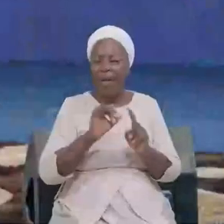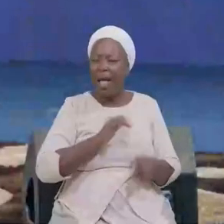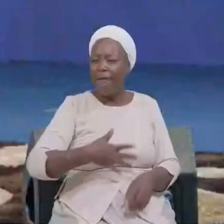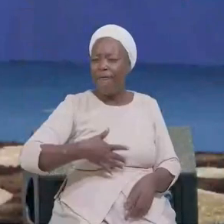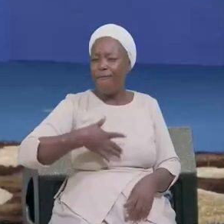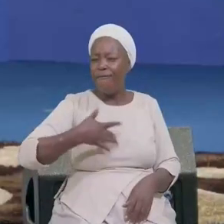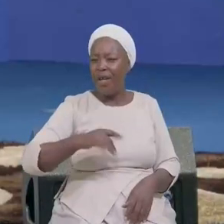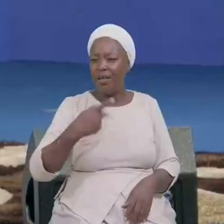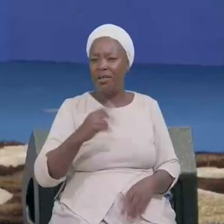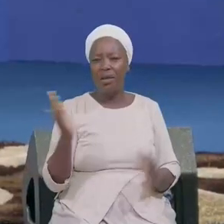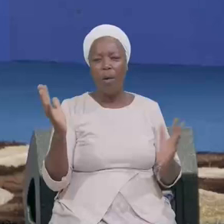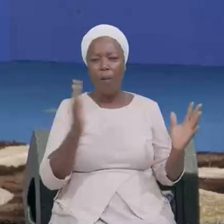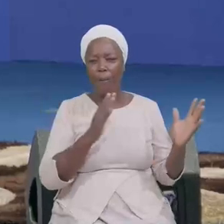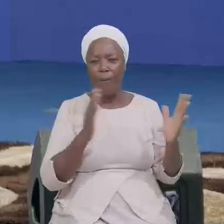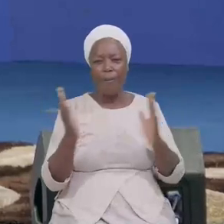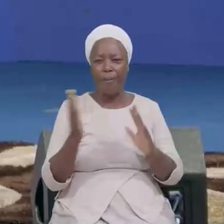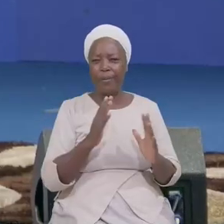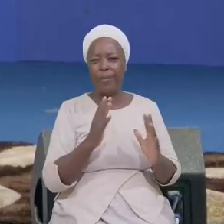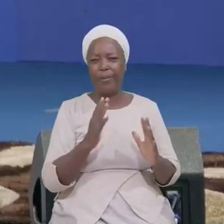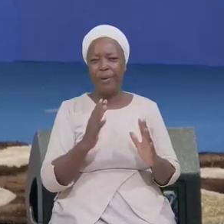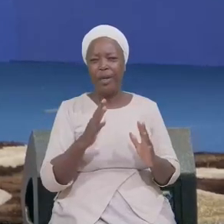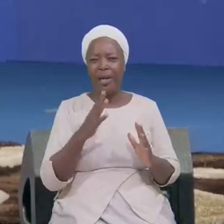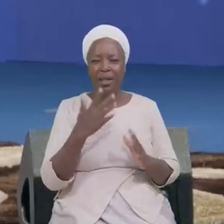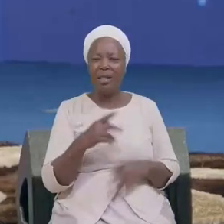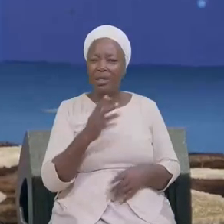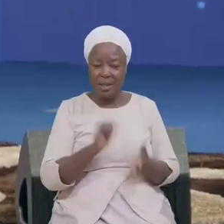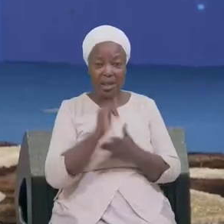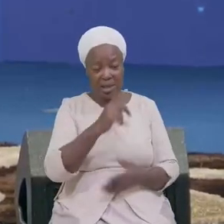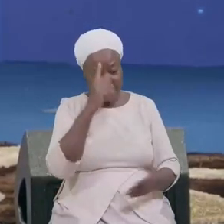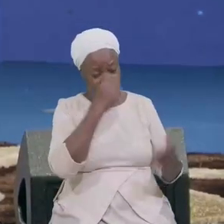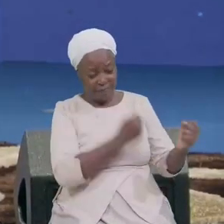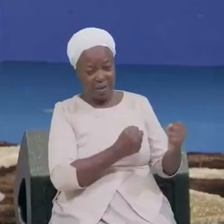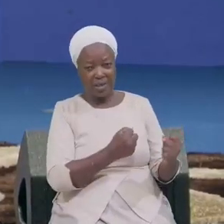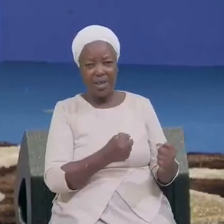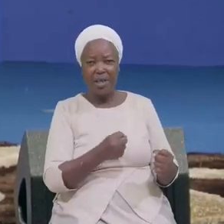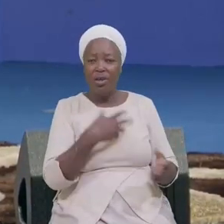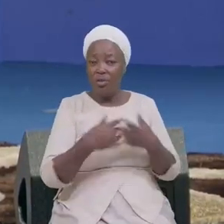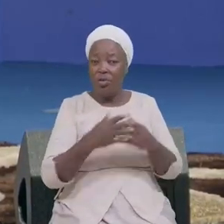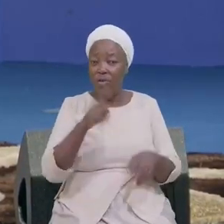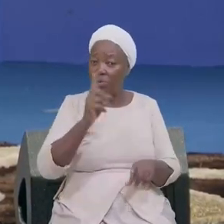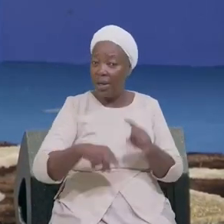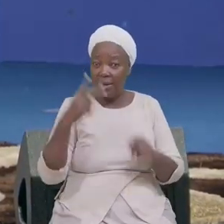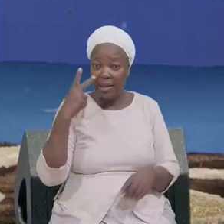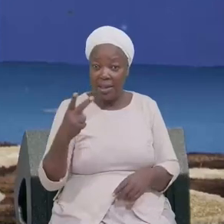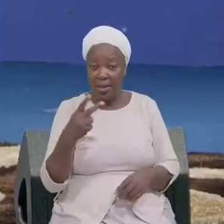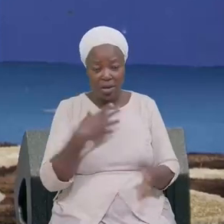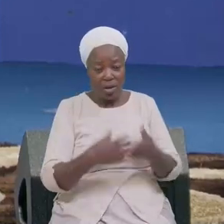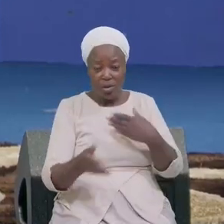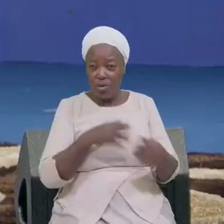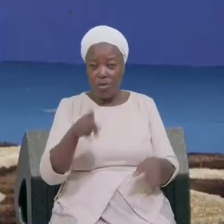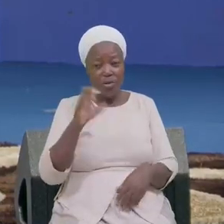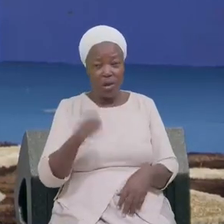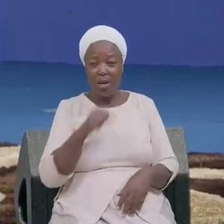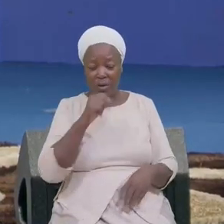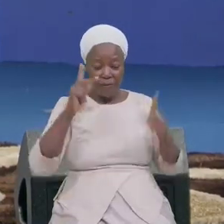Je sens quand même le vent, c'est la foi. Même si tu ne vois pas, même si tu ne peux pas toucher